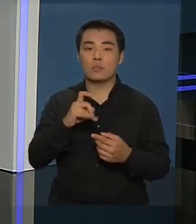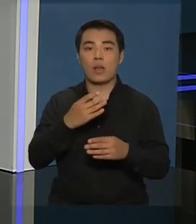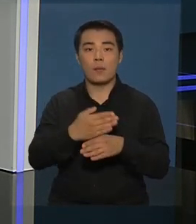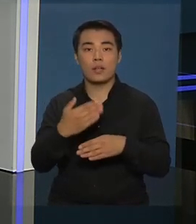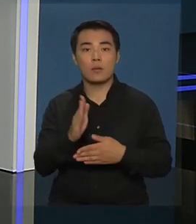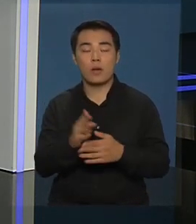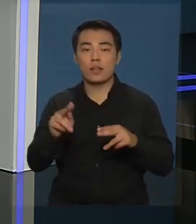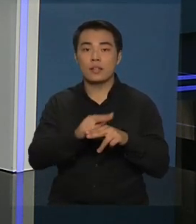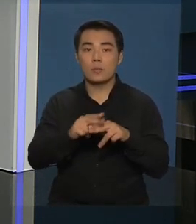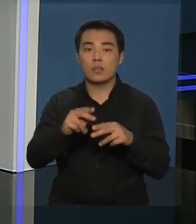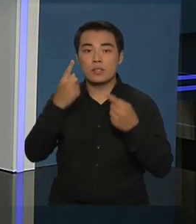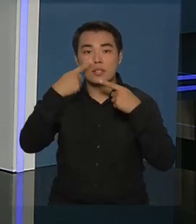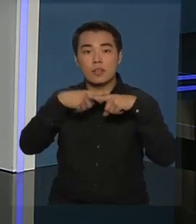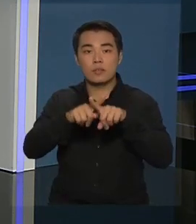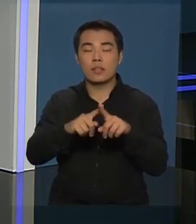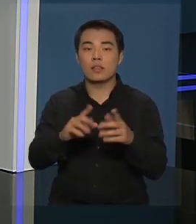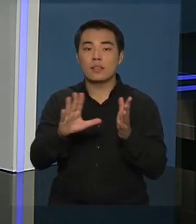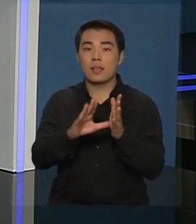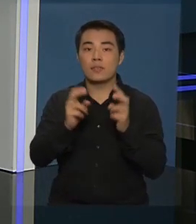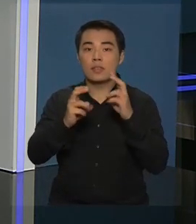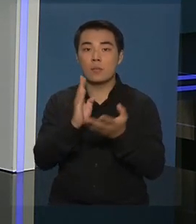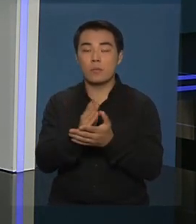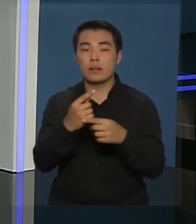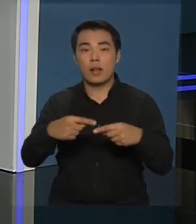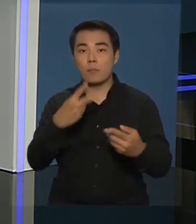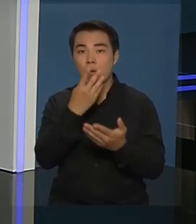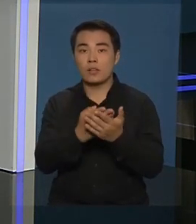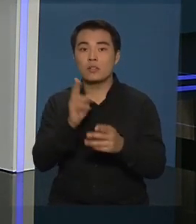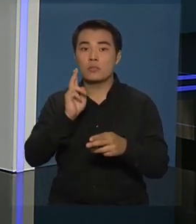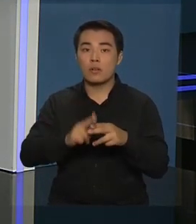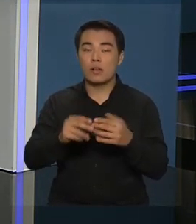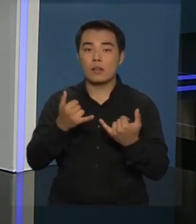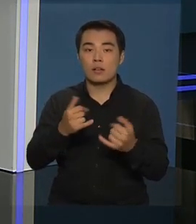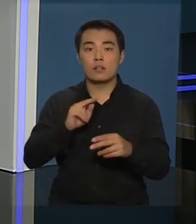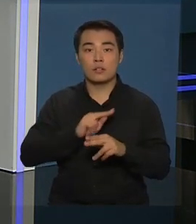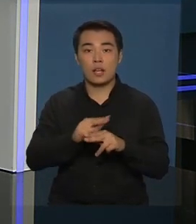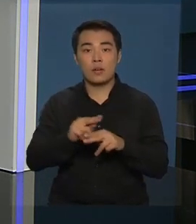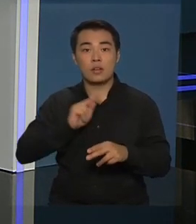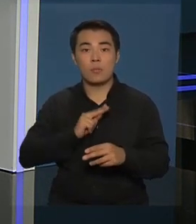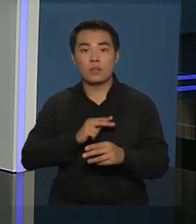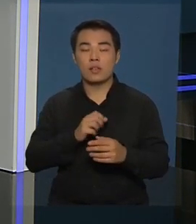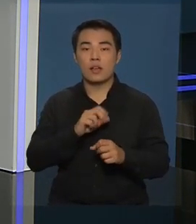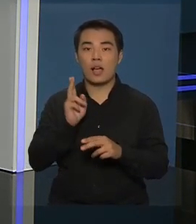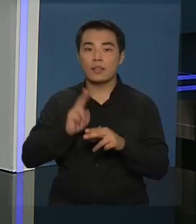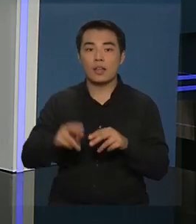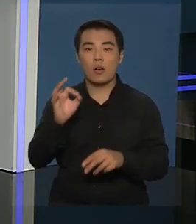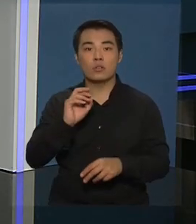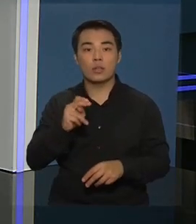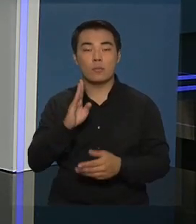по ремонту оборудования на ТЭЦ. На некоторых объектах срок окончания работ перенесли на конец